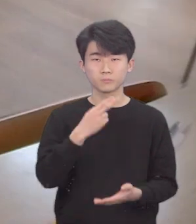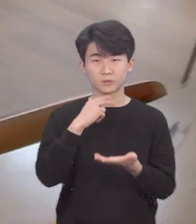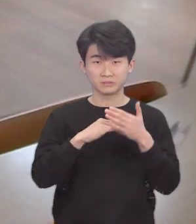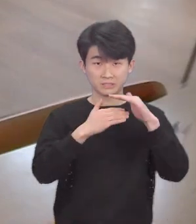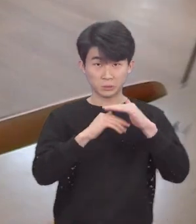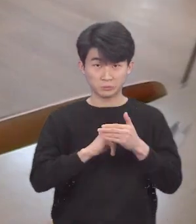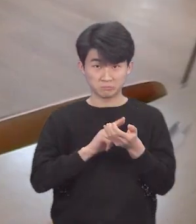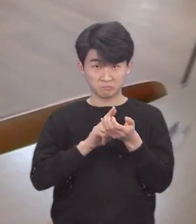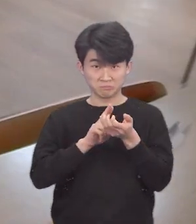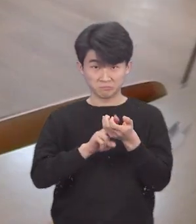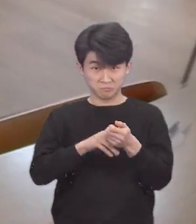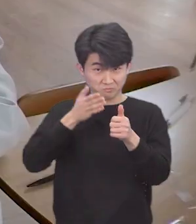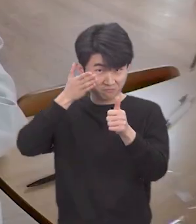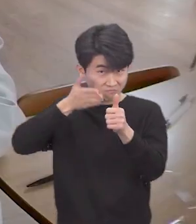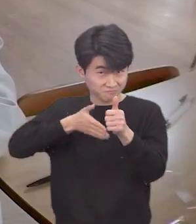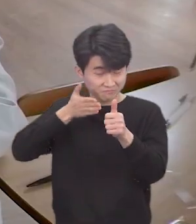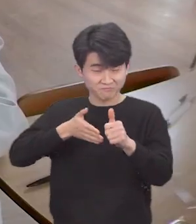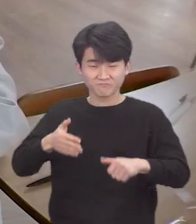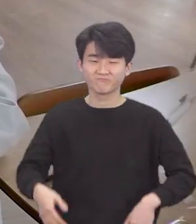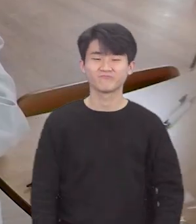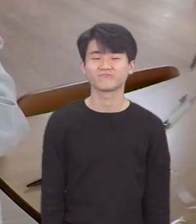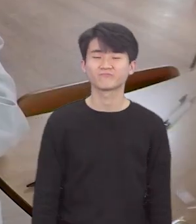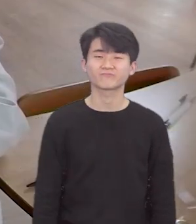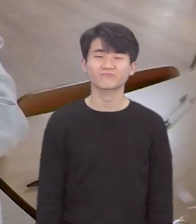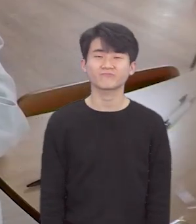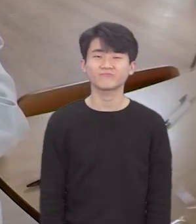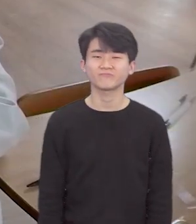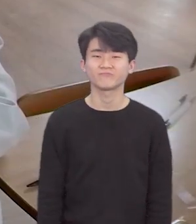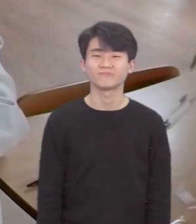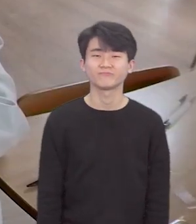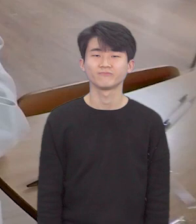내용은 가려주시나요? 민망해라.